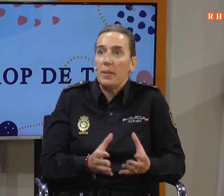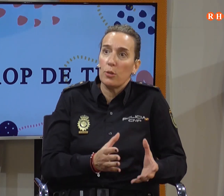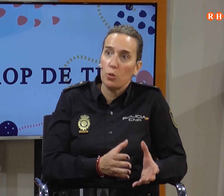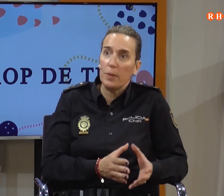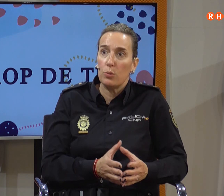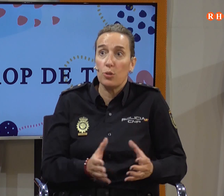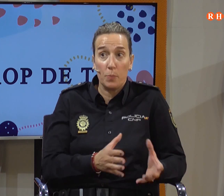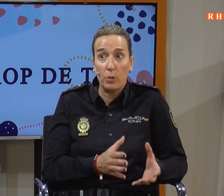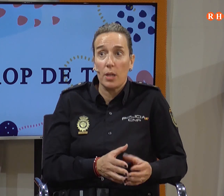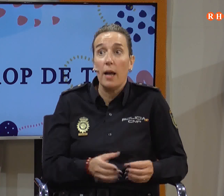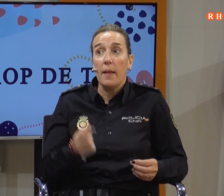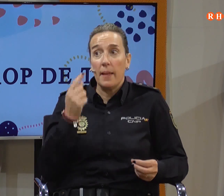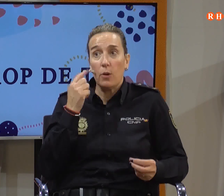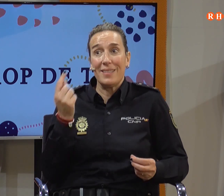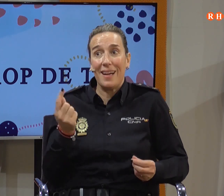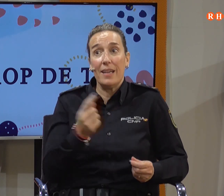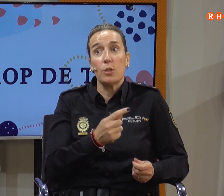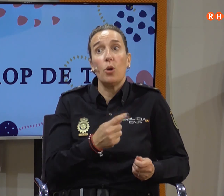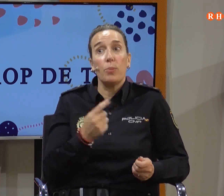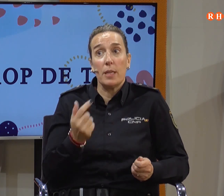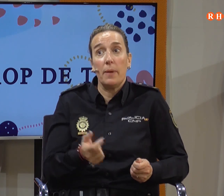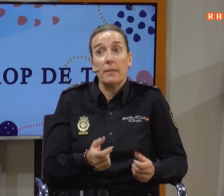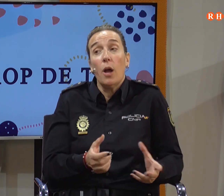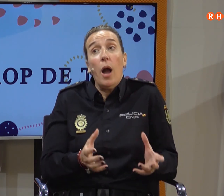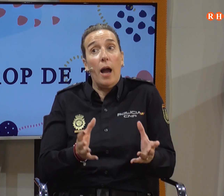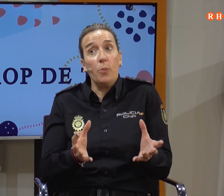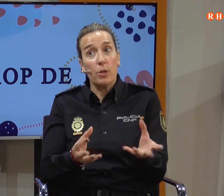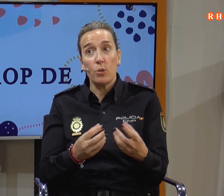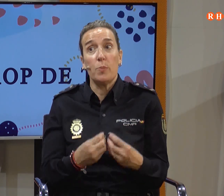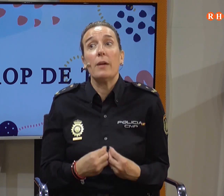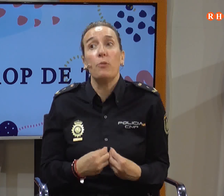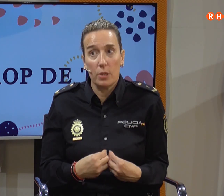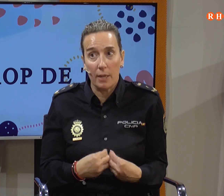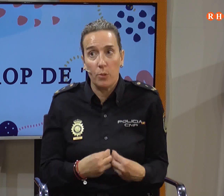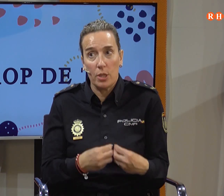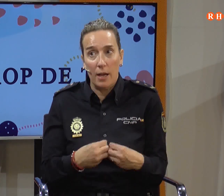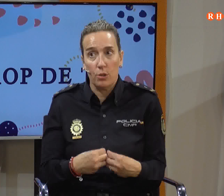una pinta sospitosa de lo que està és observant. A lo millor no és per a